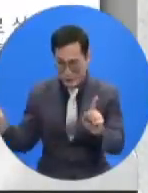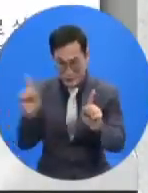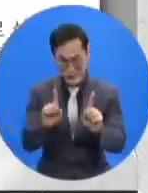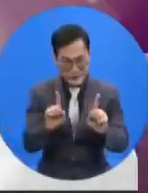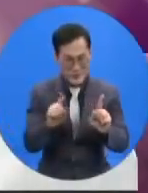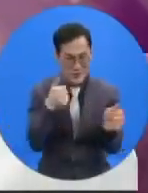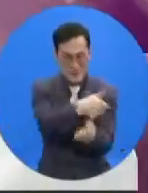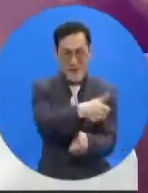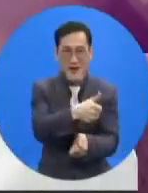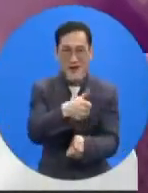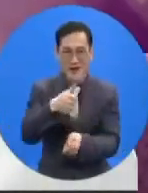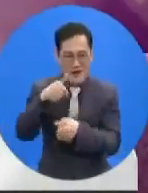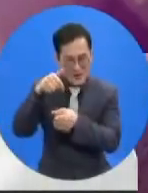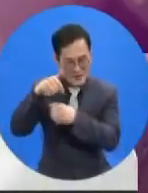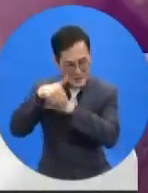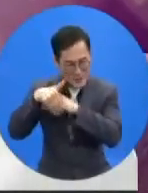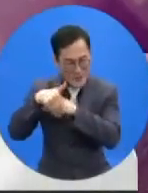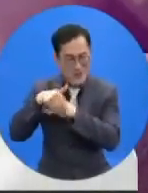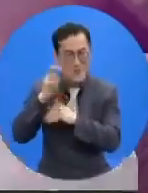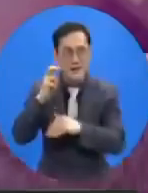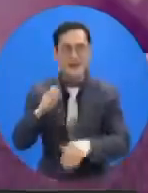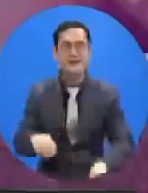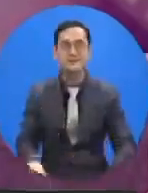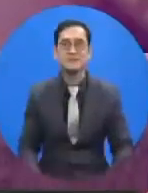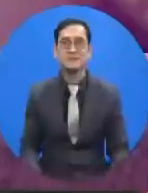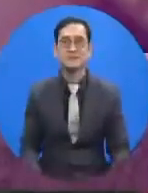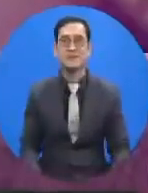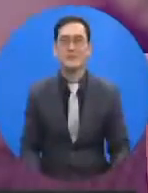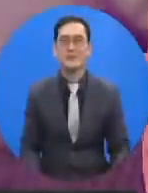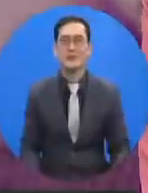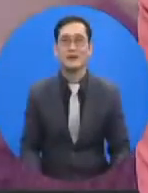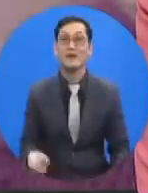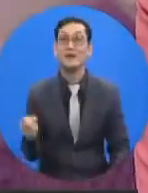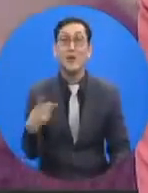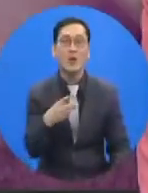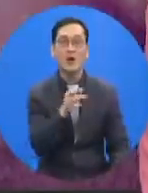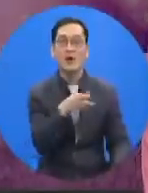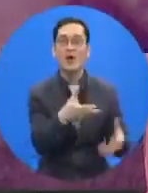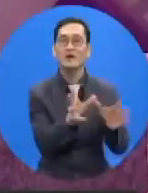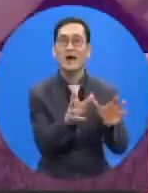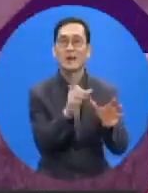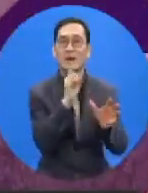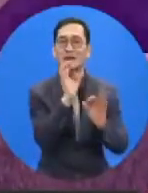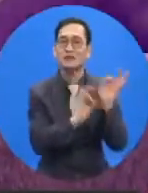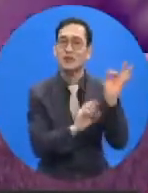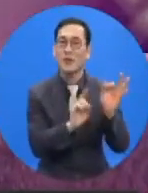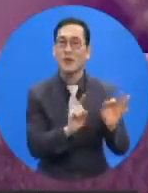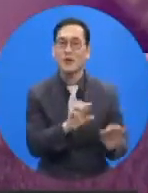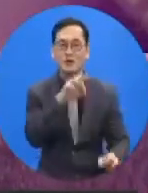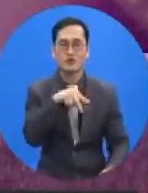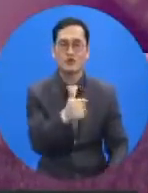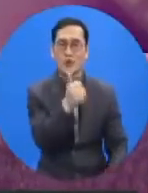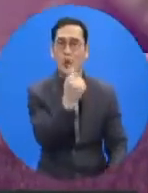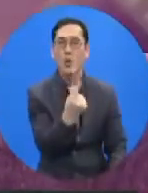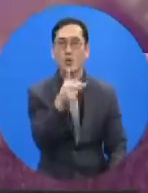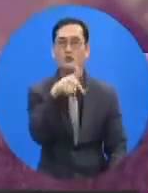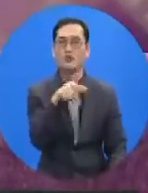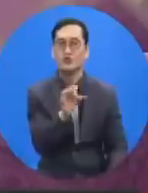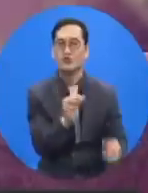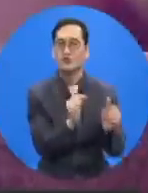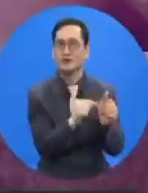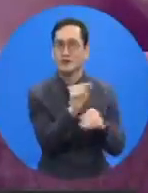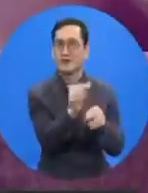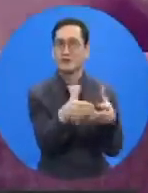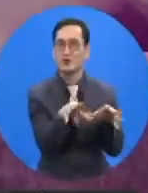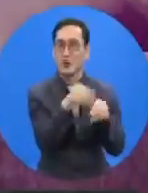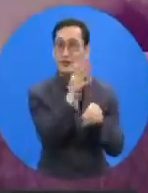하면 다시 여당의 막말. 지금 여당, 야당 계속 왔다 갔다 합니다. 이번엔 민주당의 윤호중 사무총장이 이른바 막말했다는